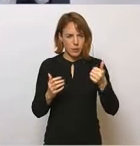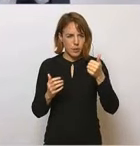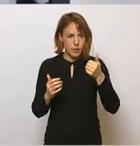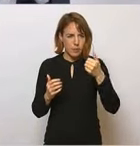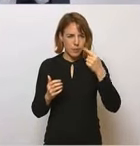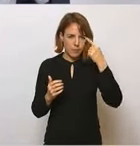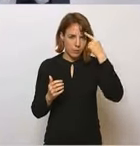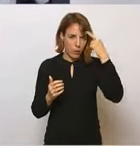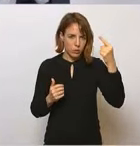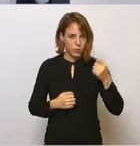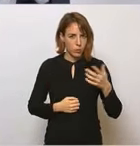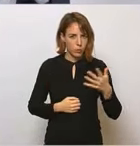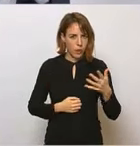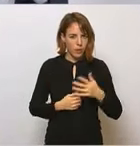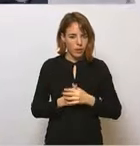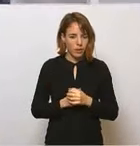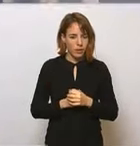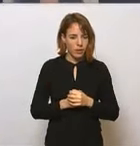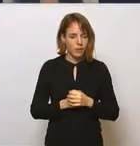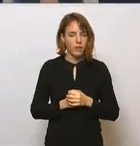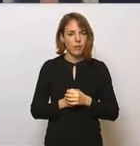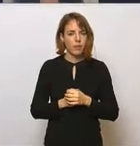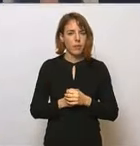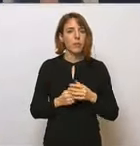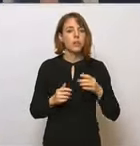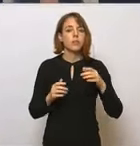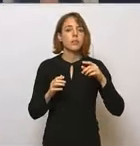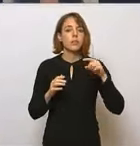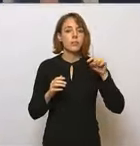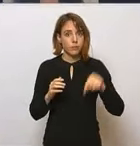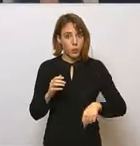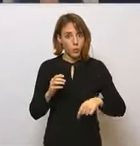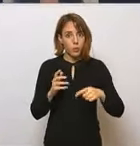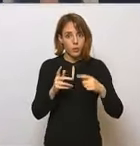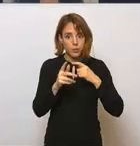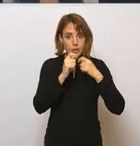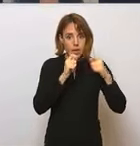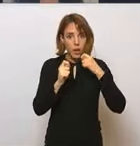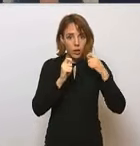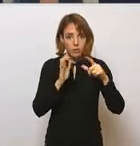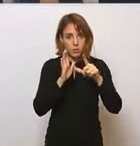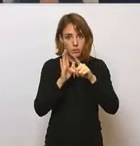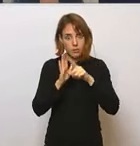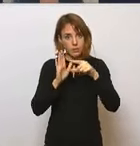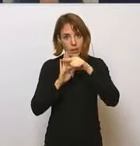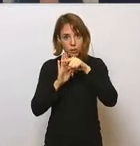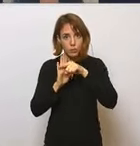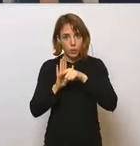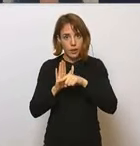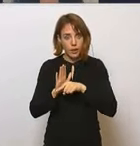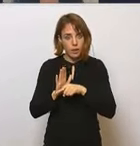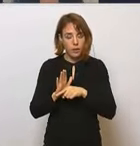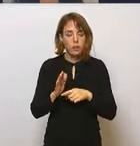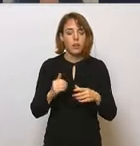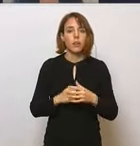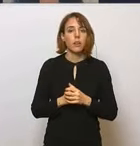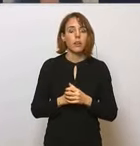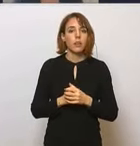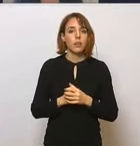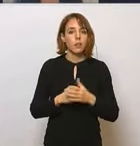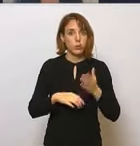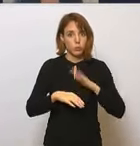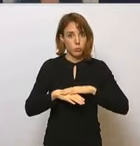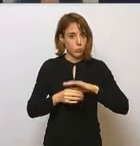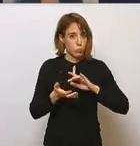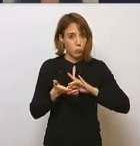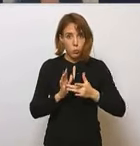que vous dites, c'est qu'il nous faut un dialogue réglementaire sur toutes les